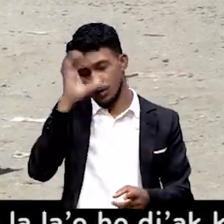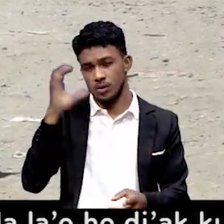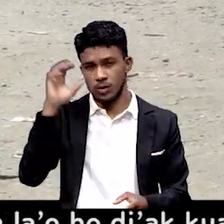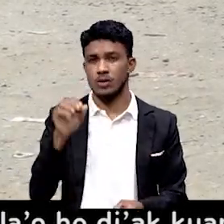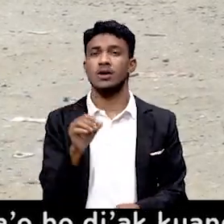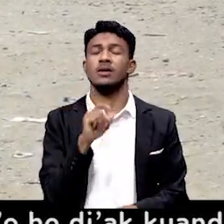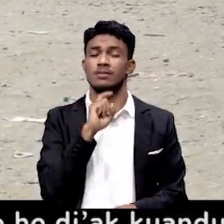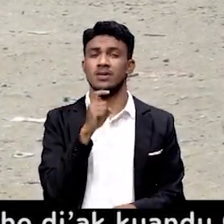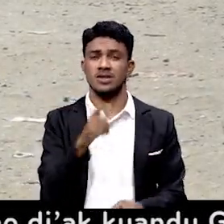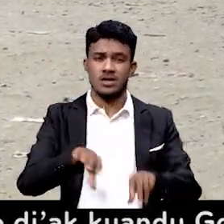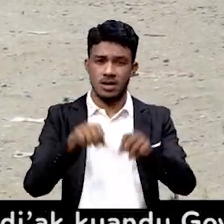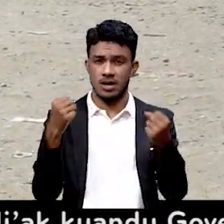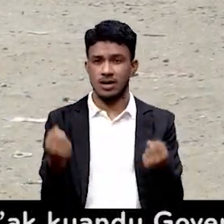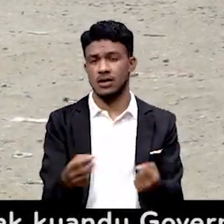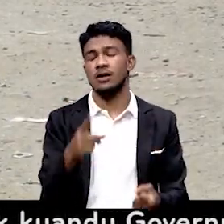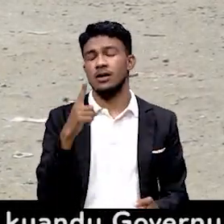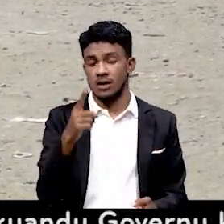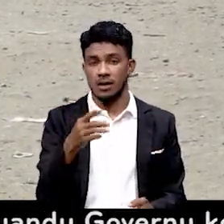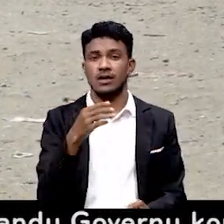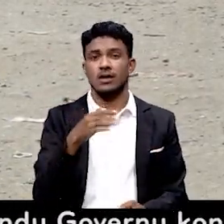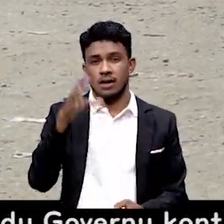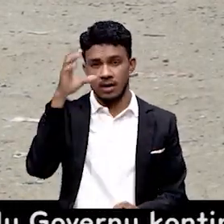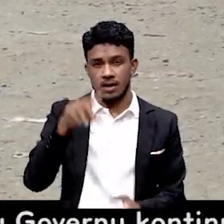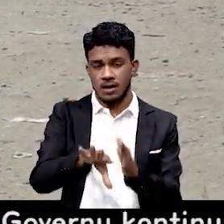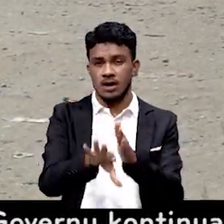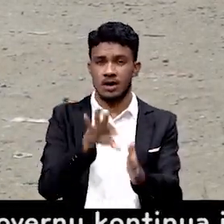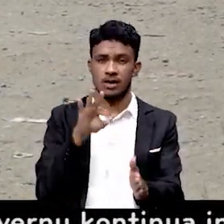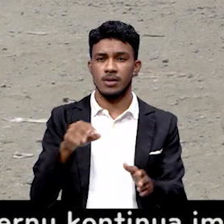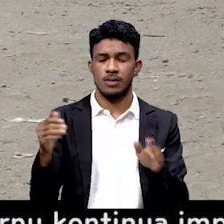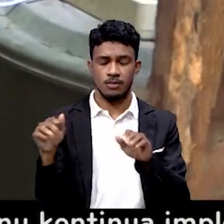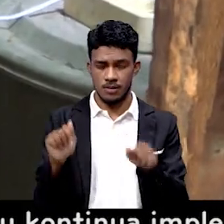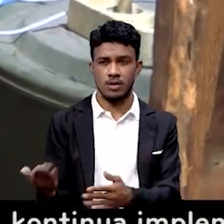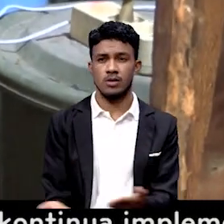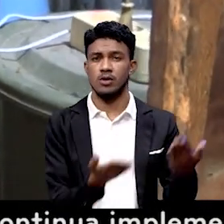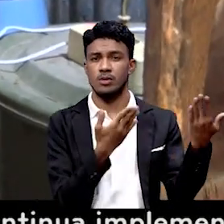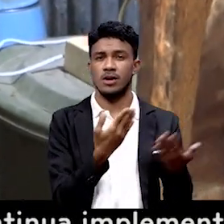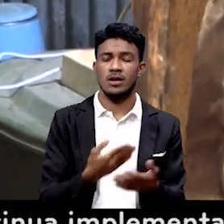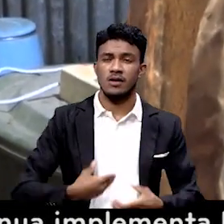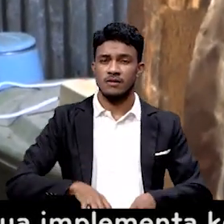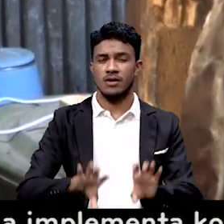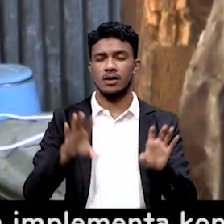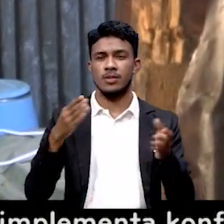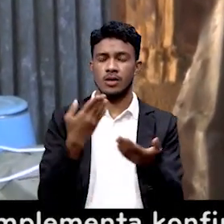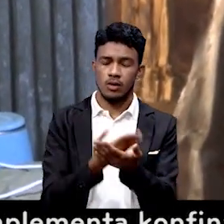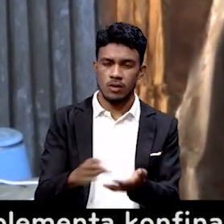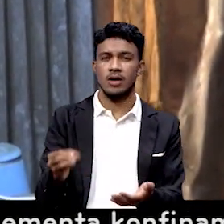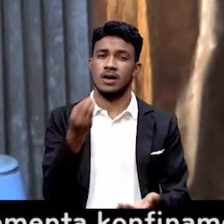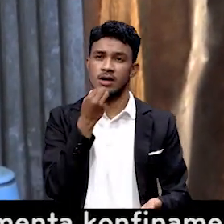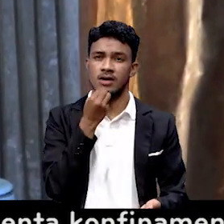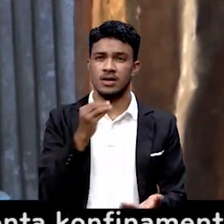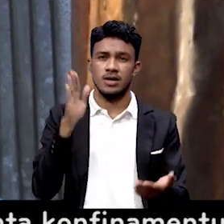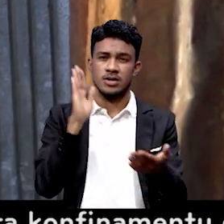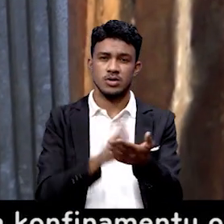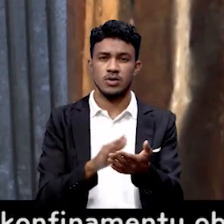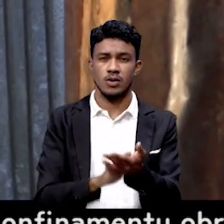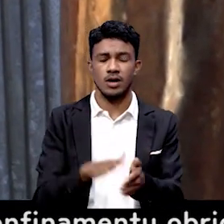bahira o hetan makol lor mai o lor ba tetuba o lor mai o ha nia iskola nia